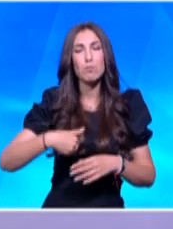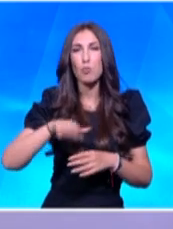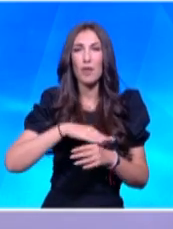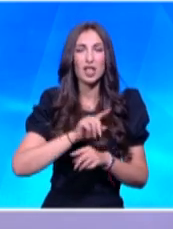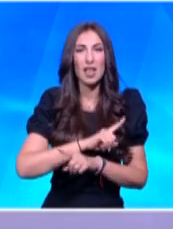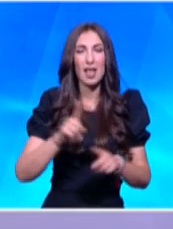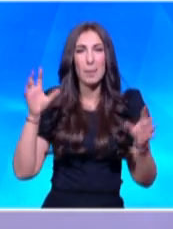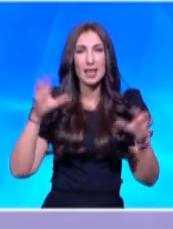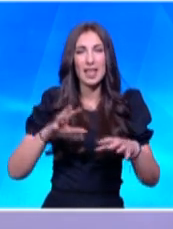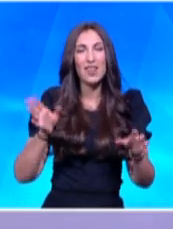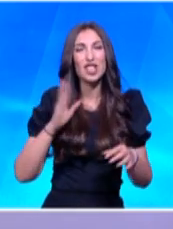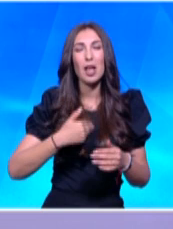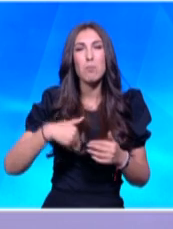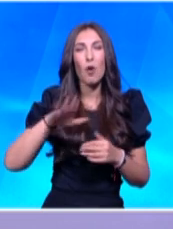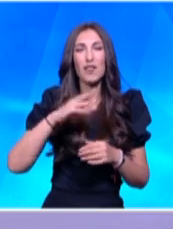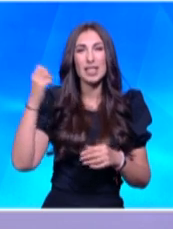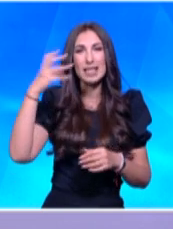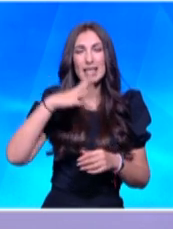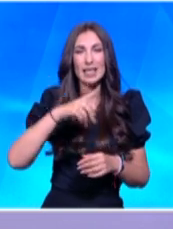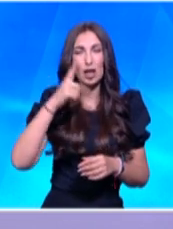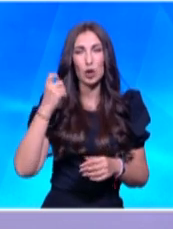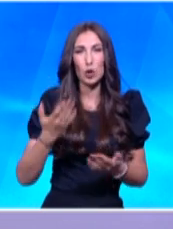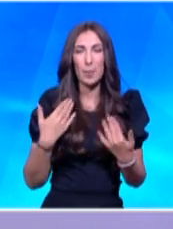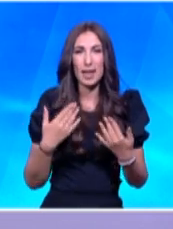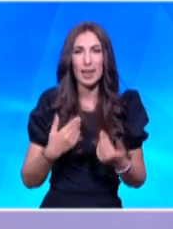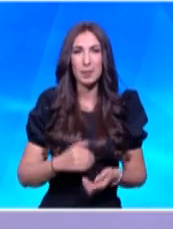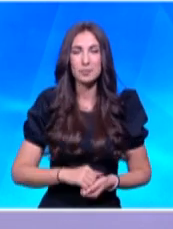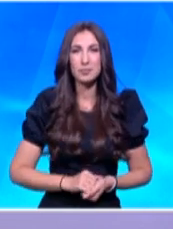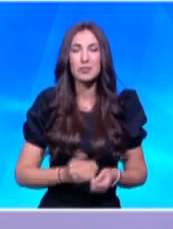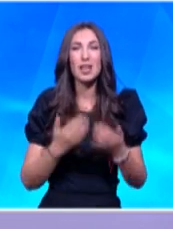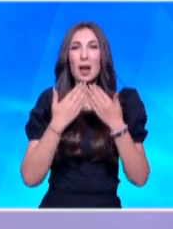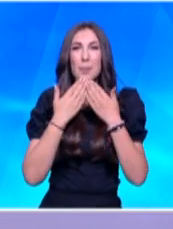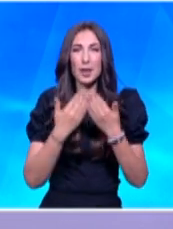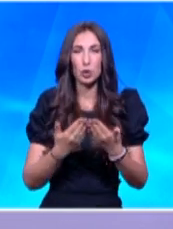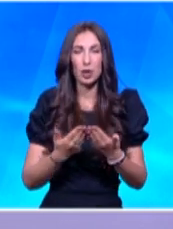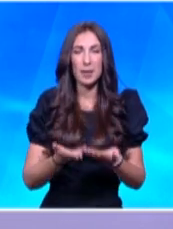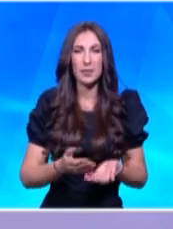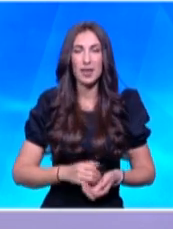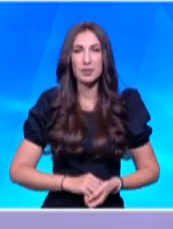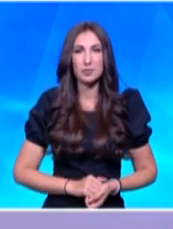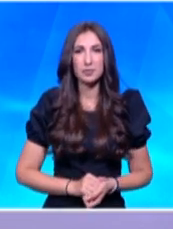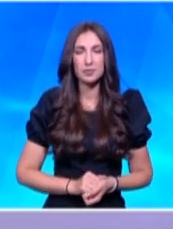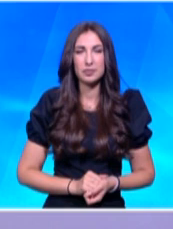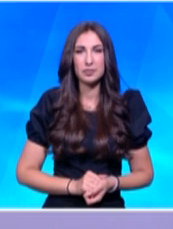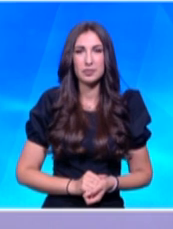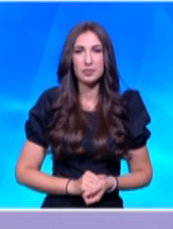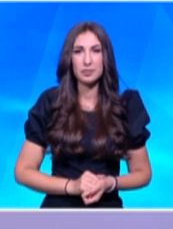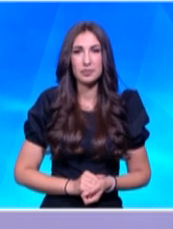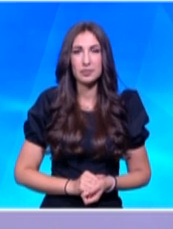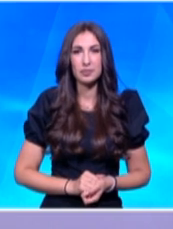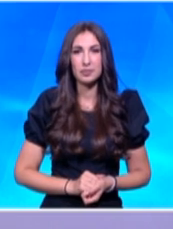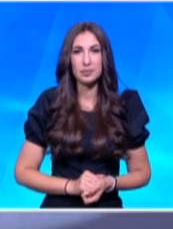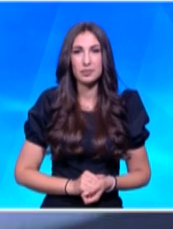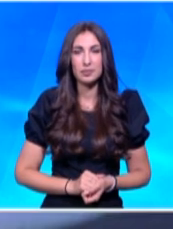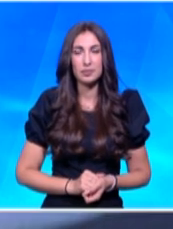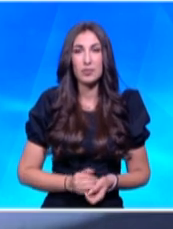поне в тези количества. Повече слънце и топлина, всичко това ще изсъхне. Благодаря ви за това участие в BTV новините. Климатолога професор Георги Рачев.